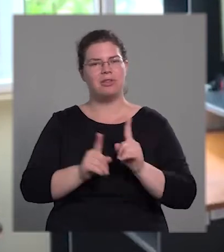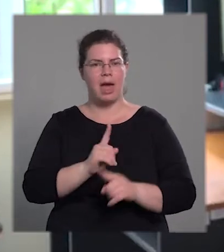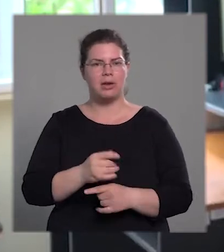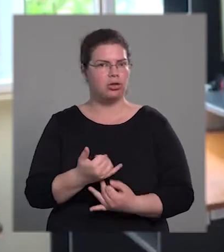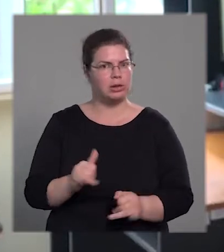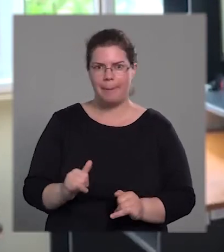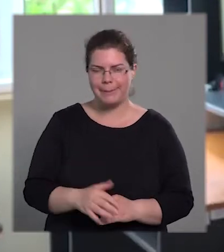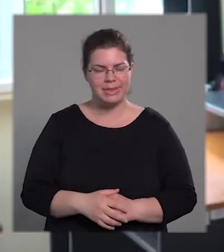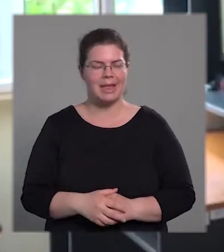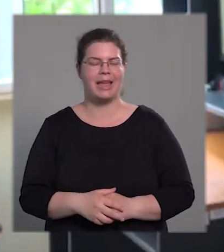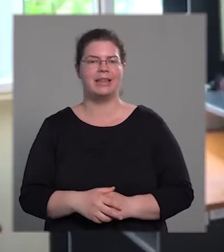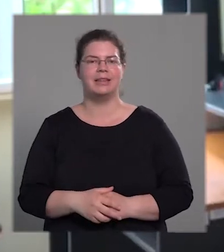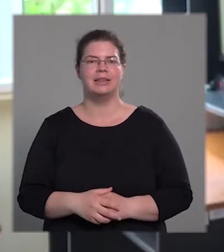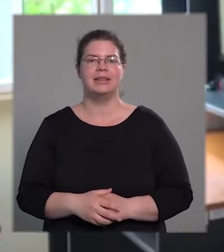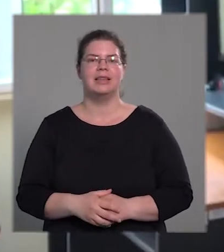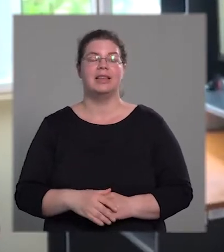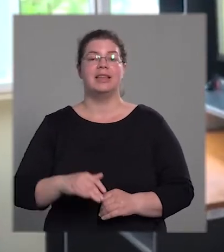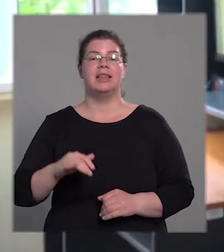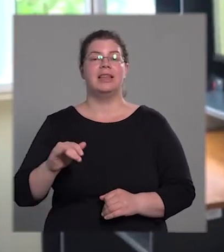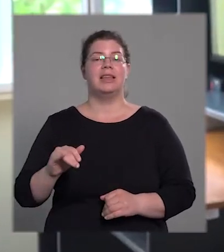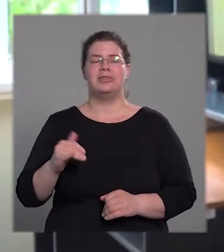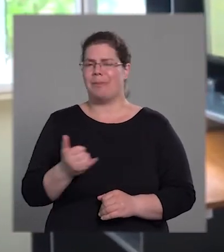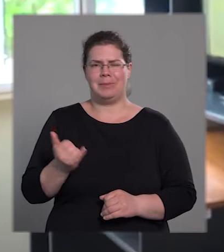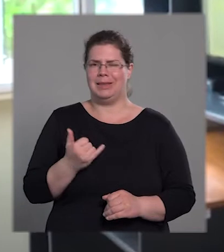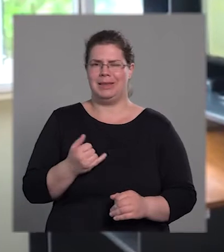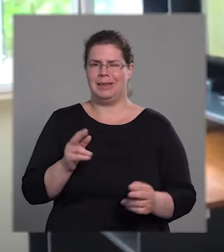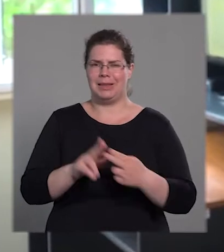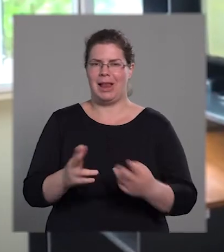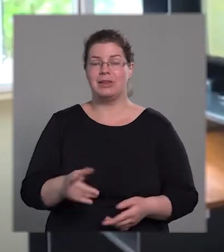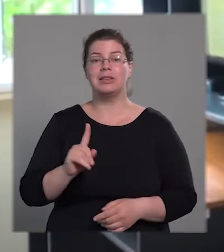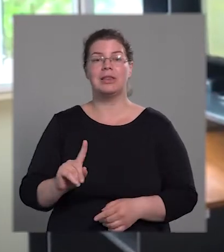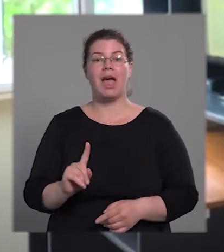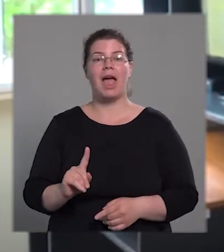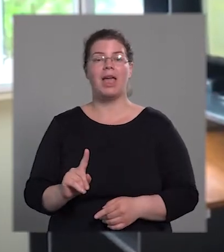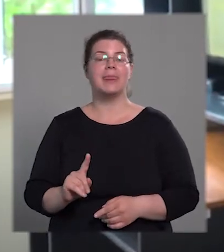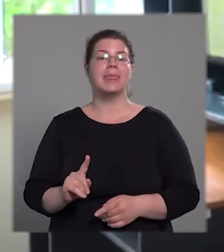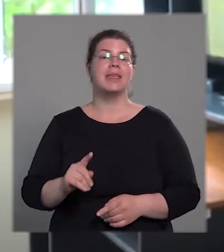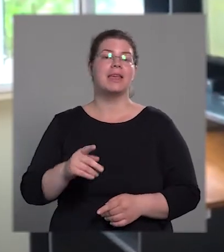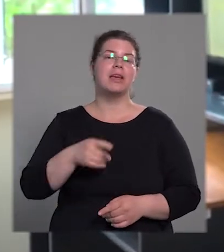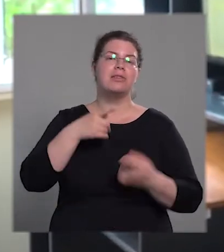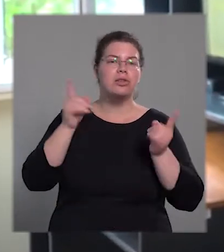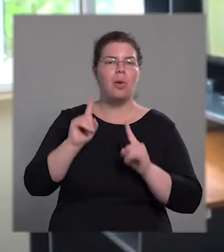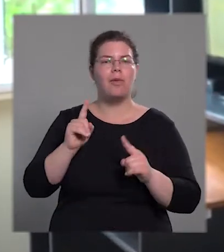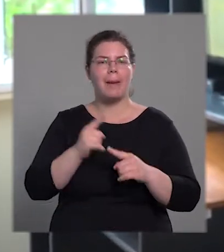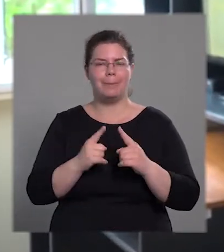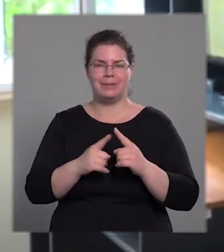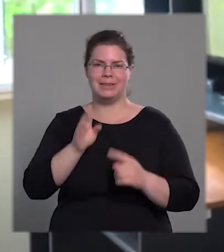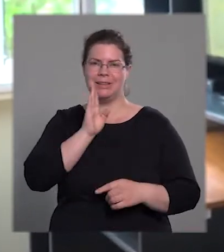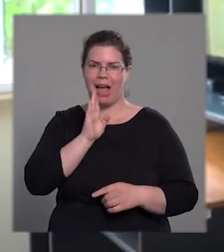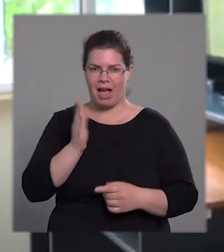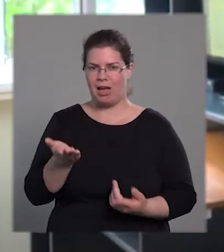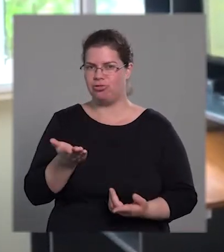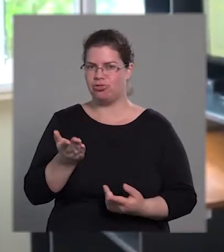mindenki, tehát a nyelvjárásokkal nem mindig találkozunk, viszont ugye a szlovák egy kicsit ás